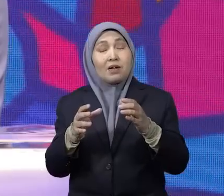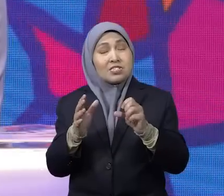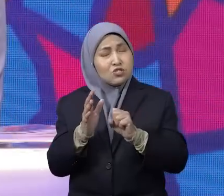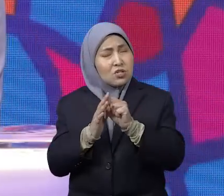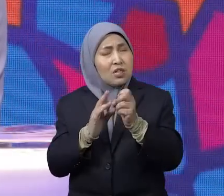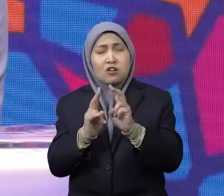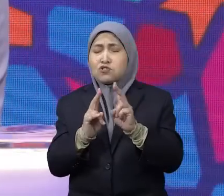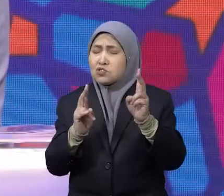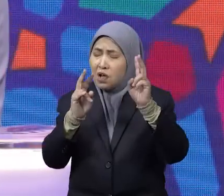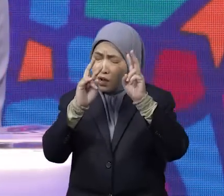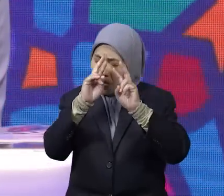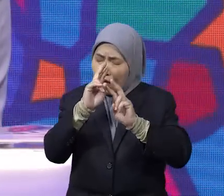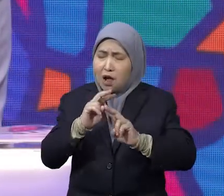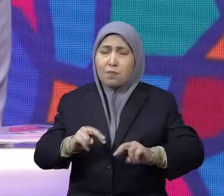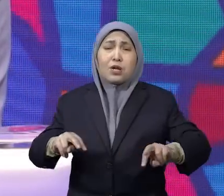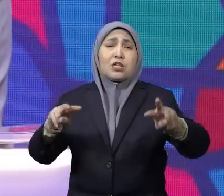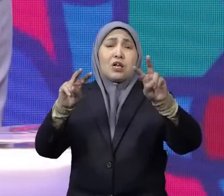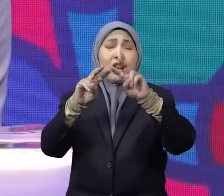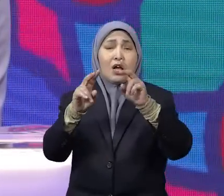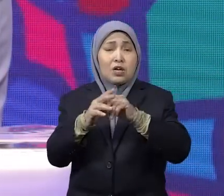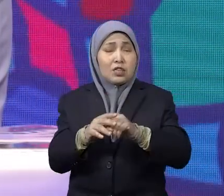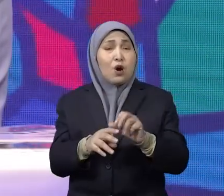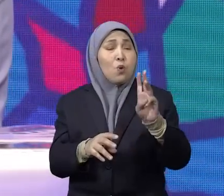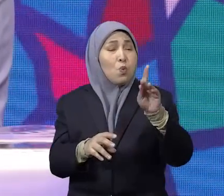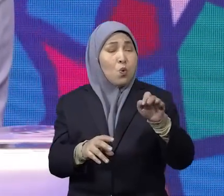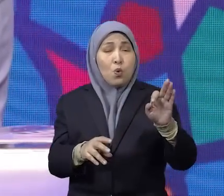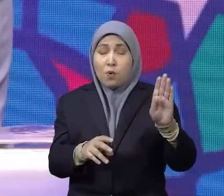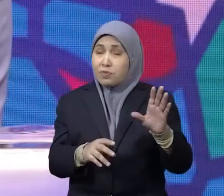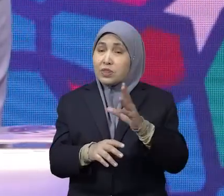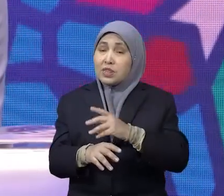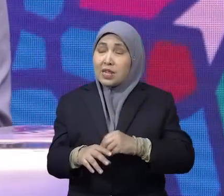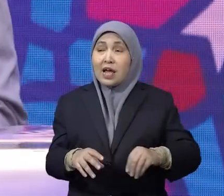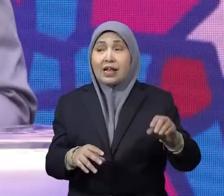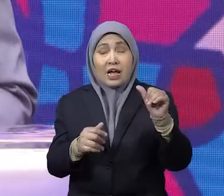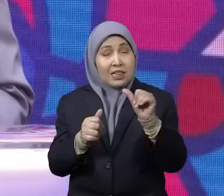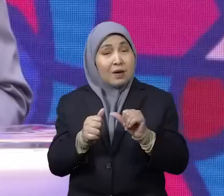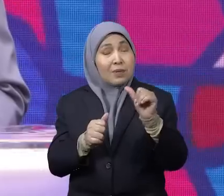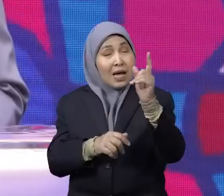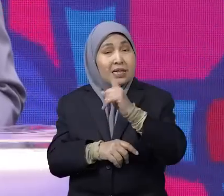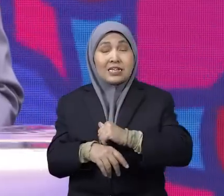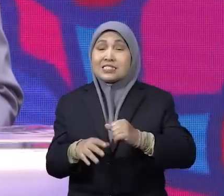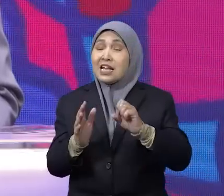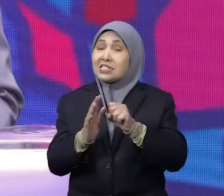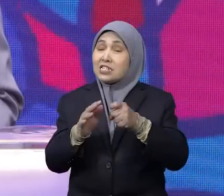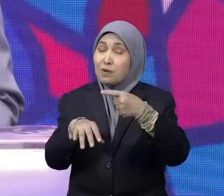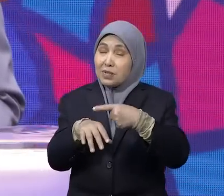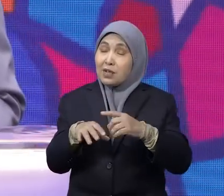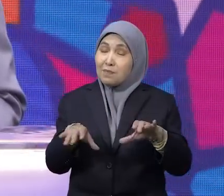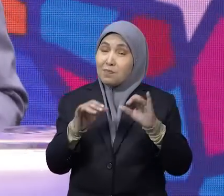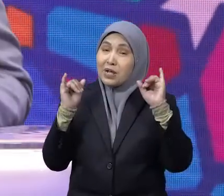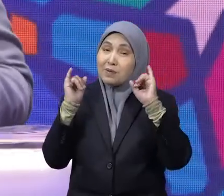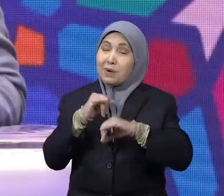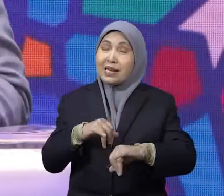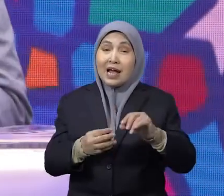sangat berharga, iaitu ibadah wukuf dan seterusnya, masyair, hari-hari ataupun saat-saat penting menunaikan ibadah haji.